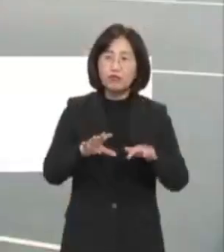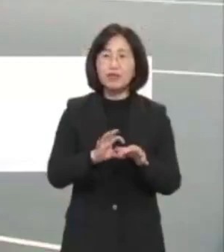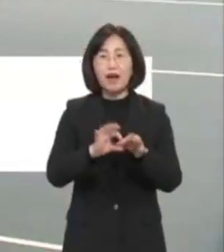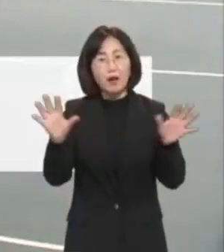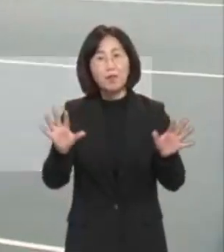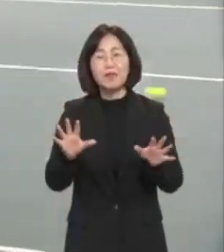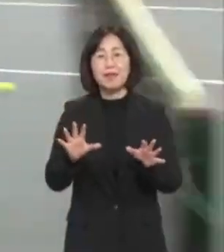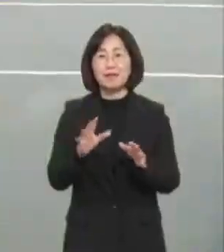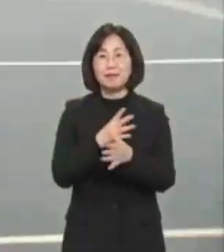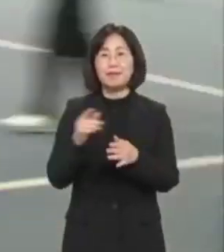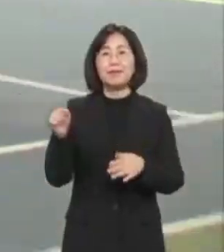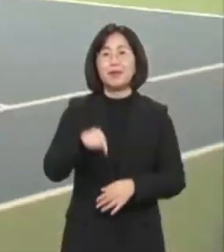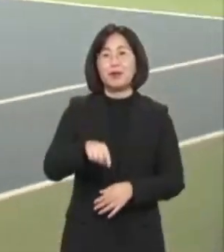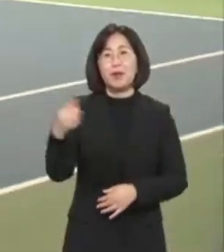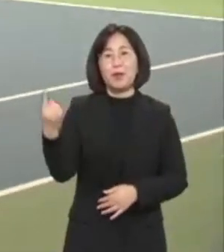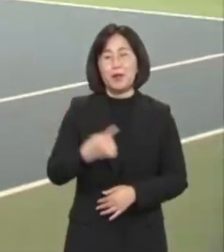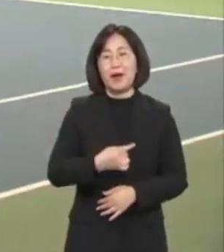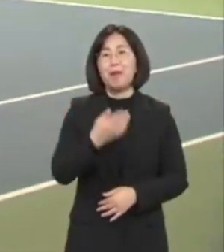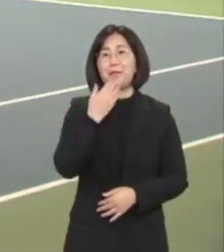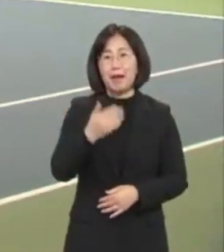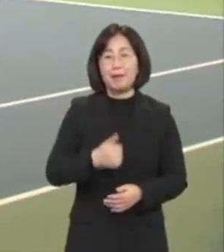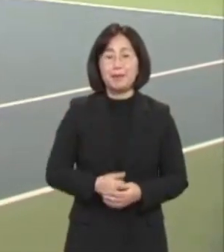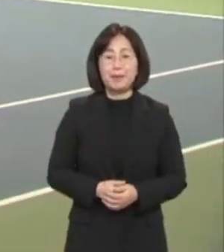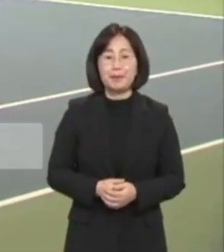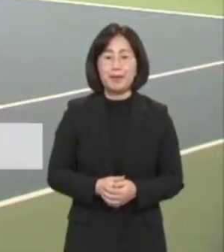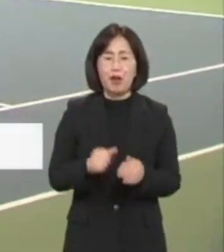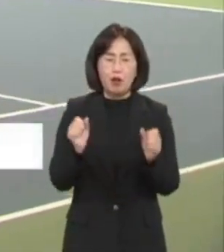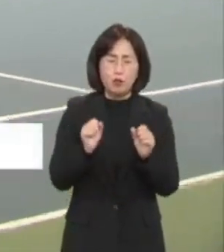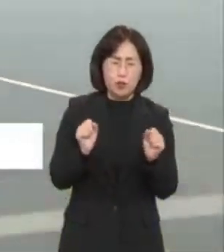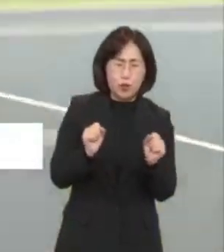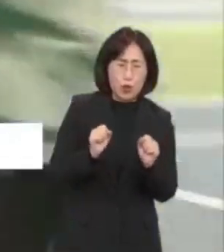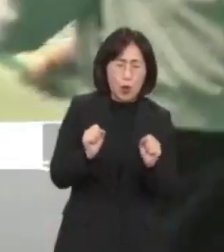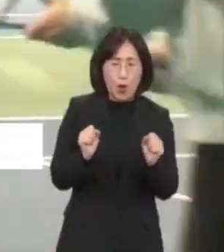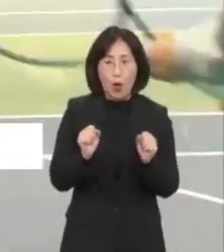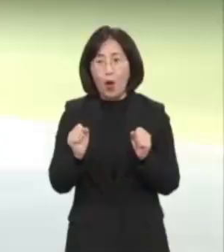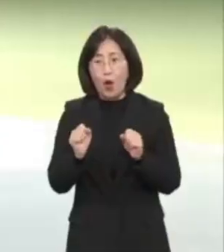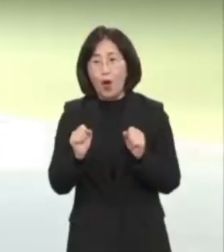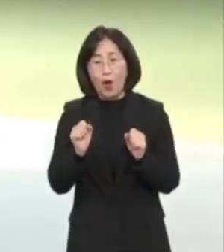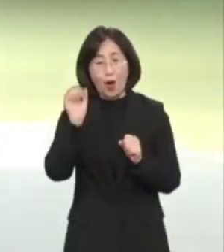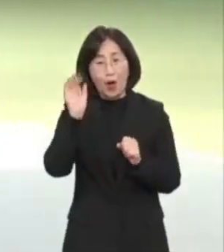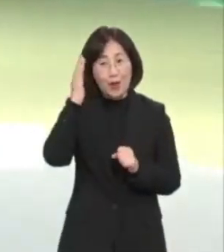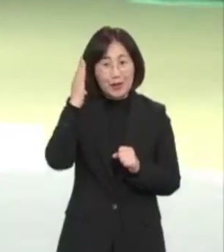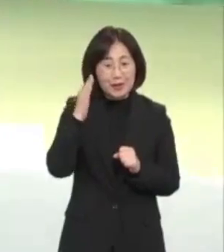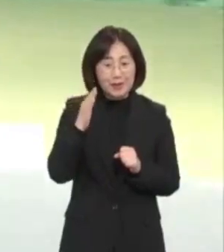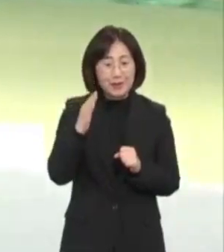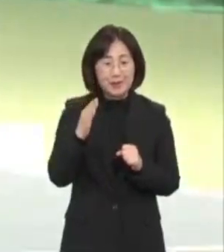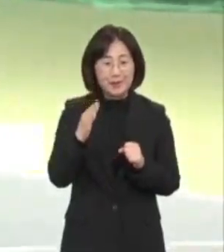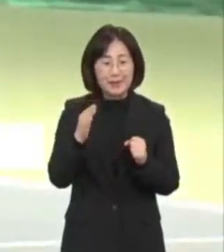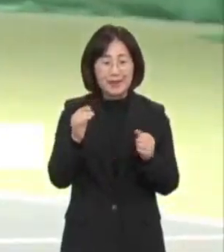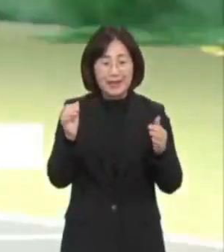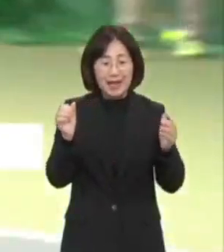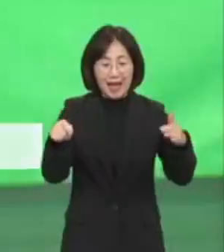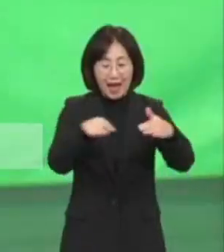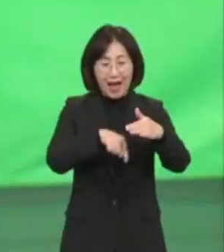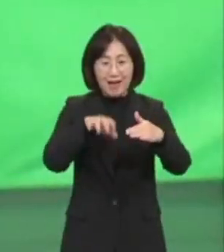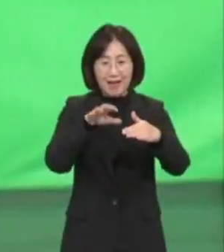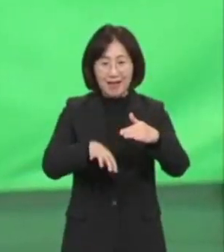같습니다. 본격적인 겨울이 시작되면서 움츠리기 쉬운 요즘, 다양한 실내 스포츠를 즐기는